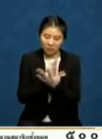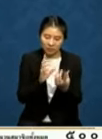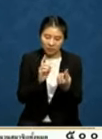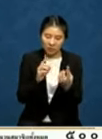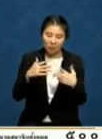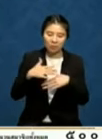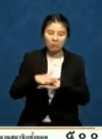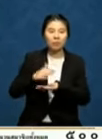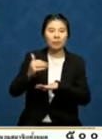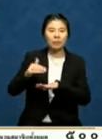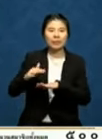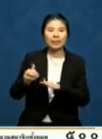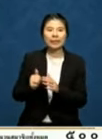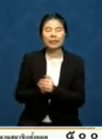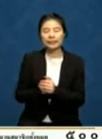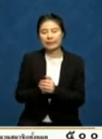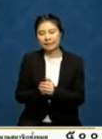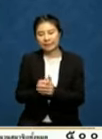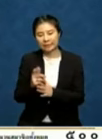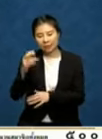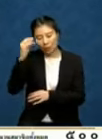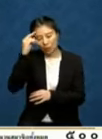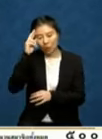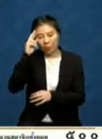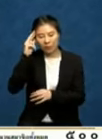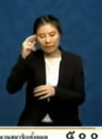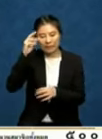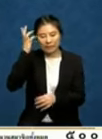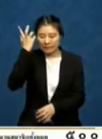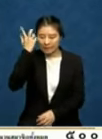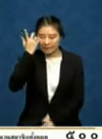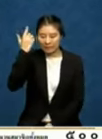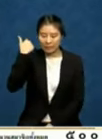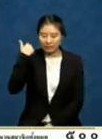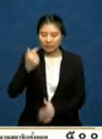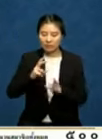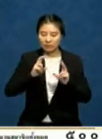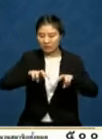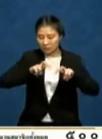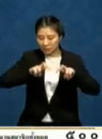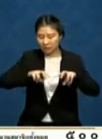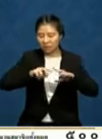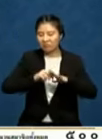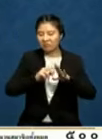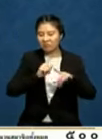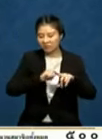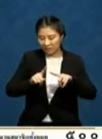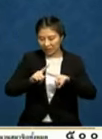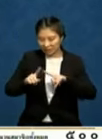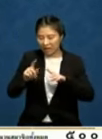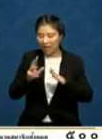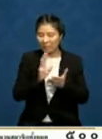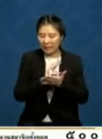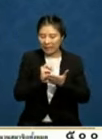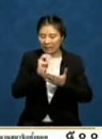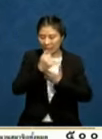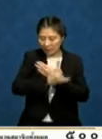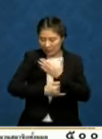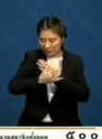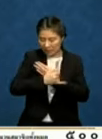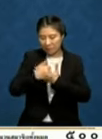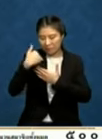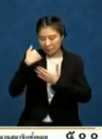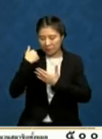ส่งผลให้เกิดโรควิตกกังวลอีกด้วยค่ะงานวิจัยจำนวนมากนะคะทั้งทางเวสเทิร์นเองหรือว่าในประเทศไทยเ